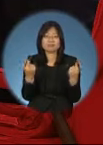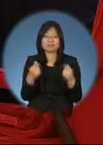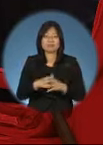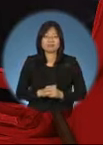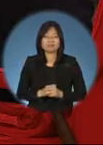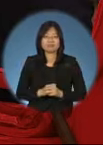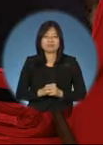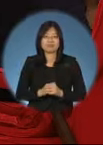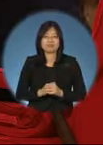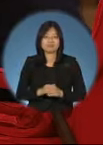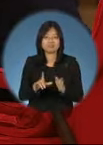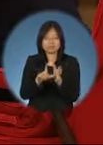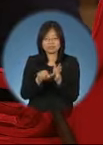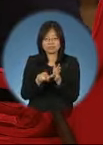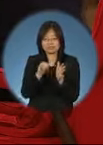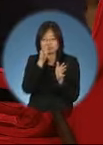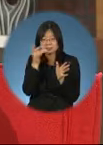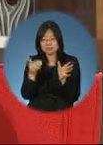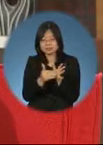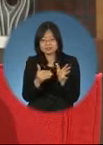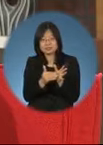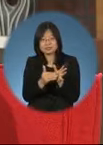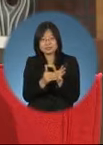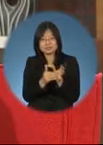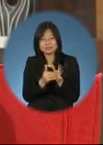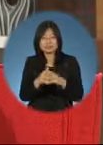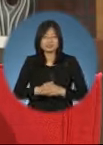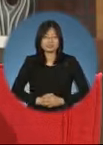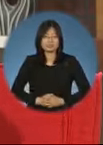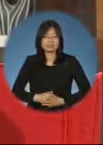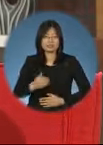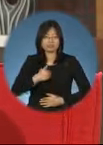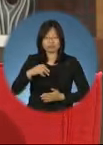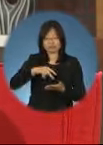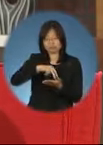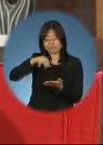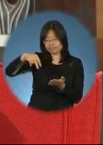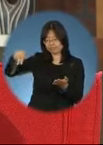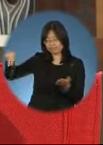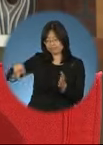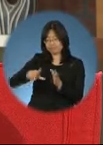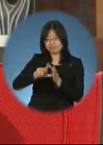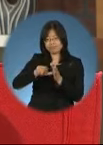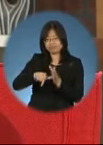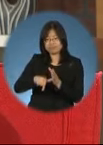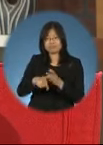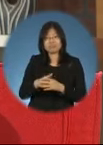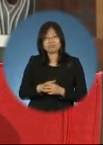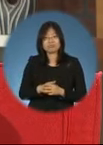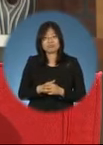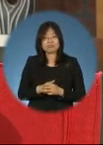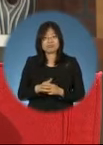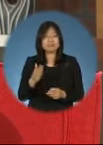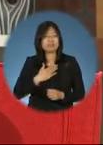이제 계기가 있었고 어떤 계기요? 그러니까 이제 제가 방황할 때 나는